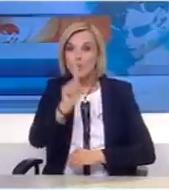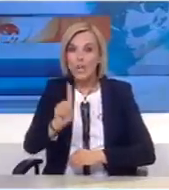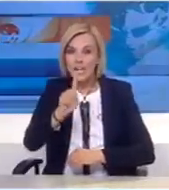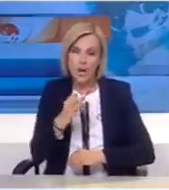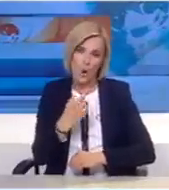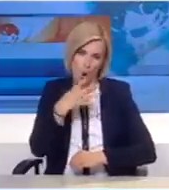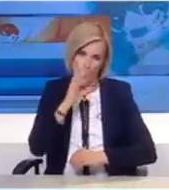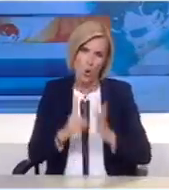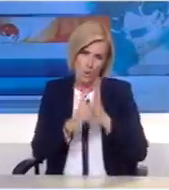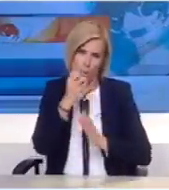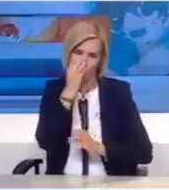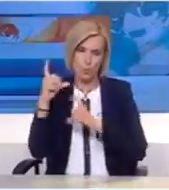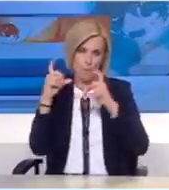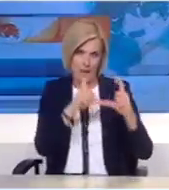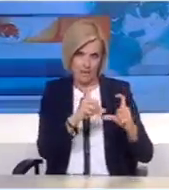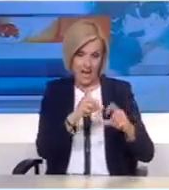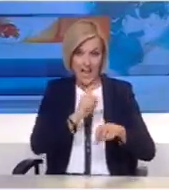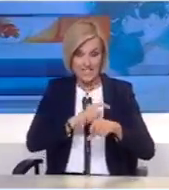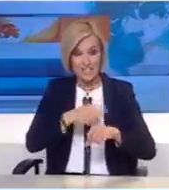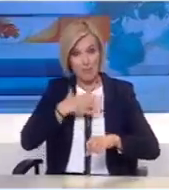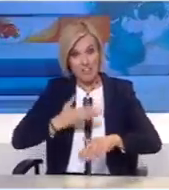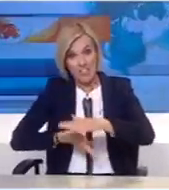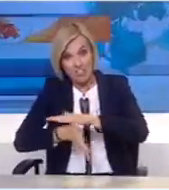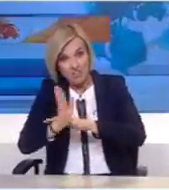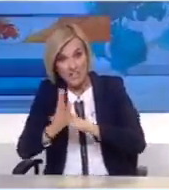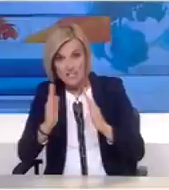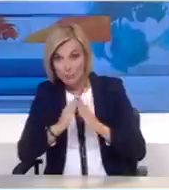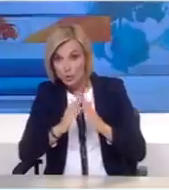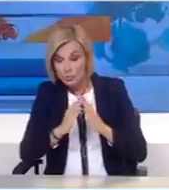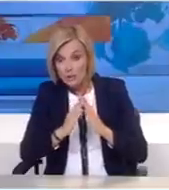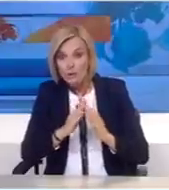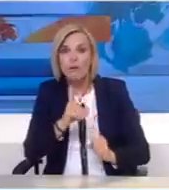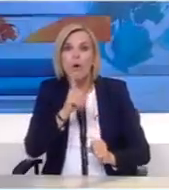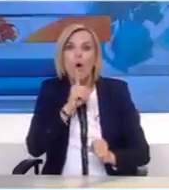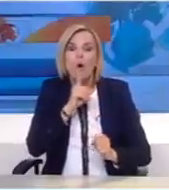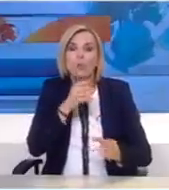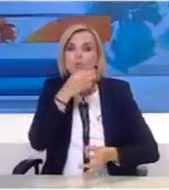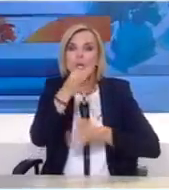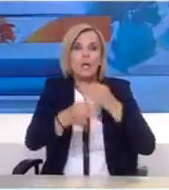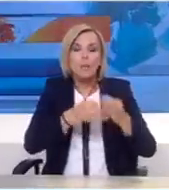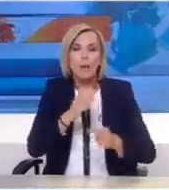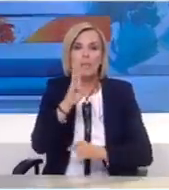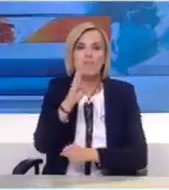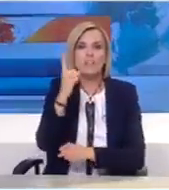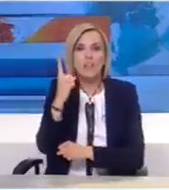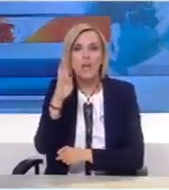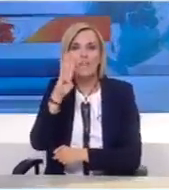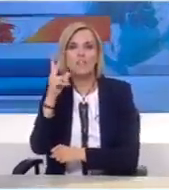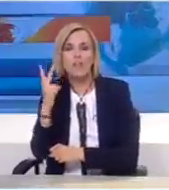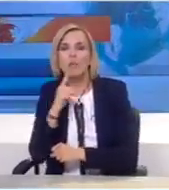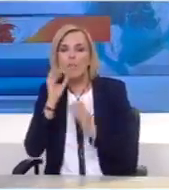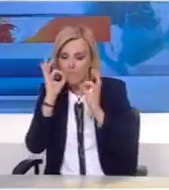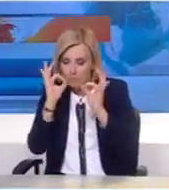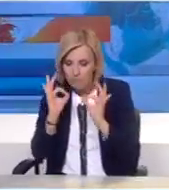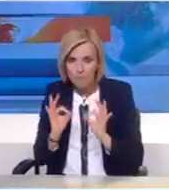Πρωτομαγιάς και υπενθυμίζω ότι η έξοδος από το σπίτι γίνεται για τους συγκεκριμένους λόγους που ισχύουν μέχρι σήμερα και τηρώντας πάντα τα μέτρα